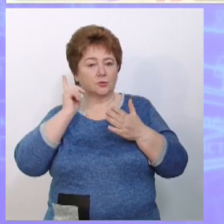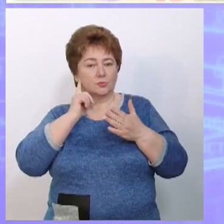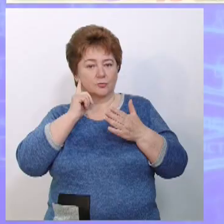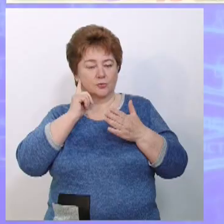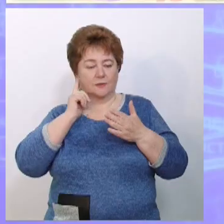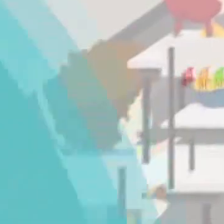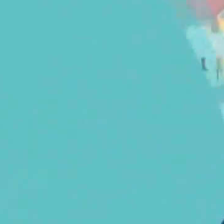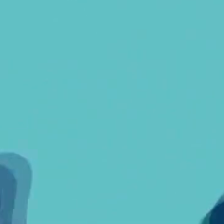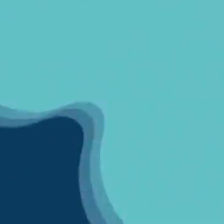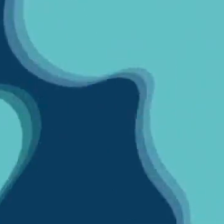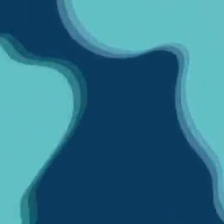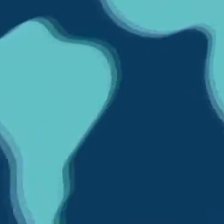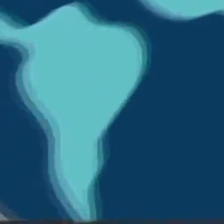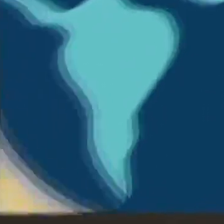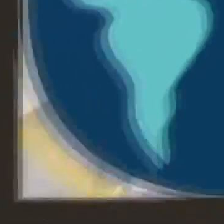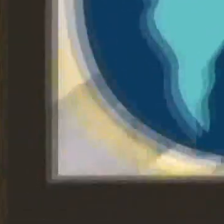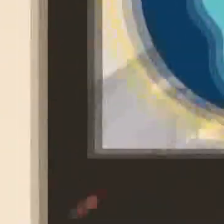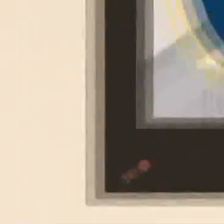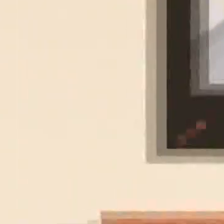слушай.